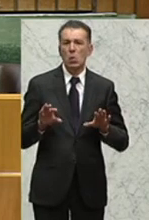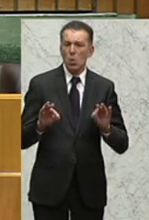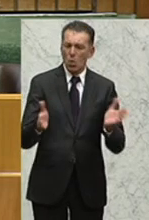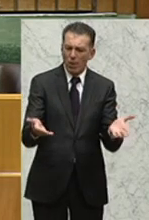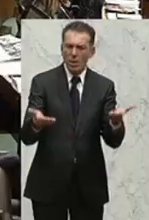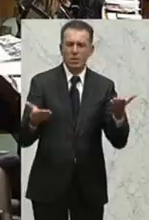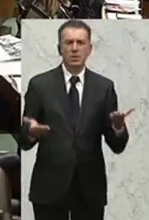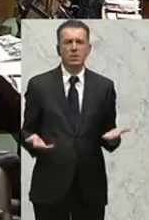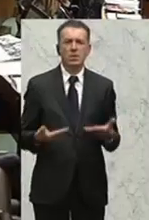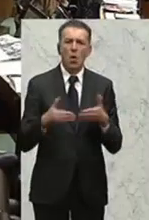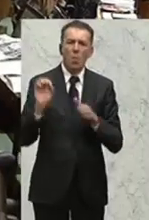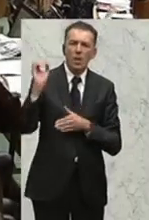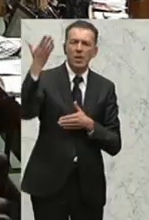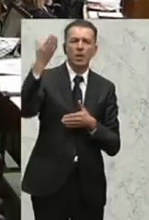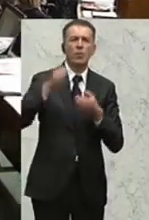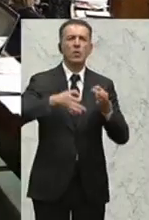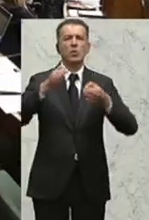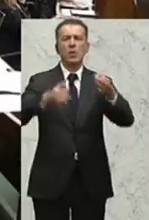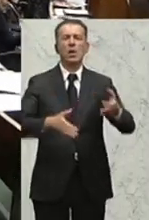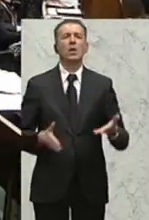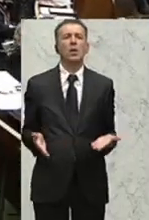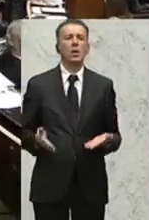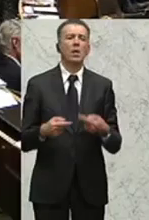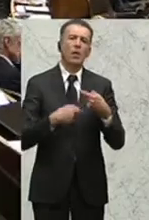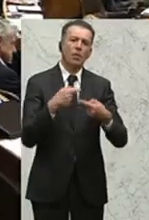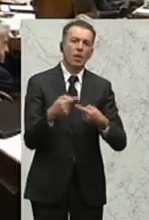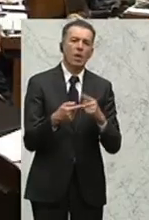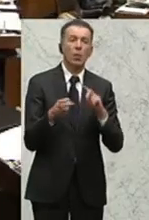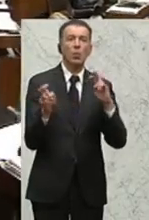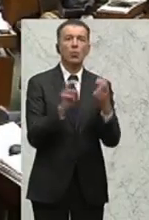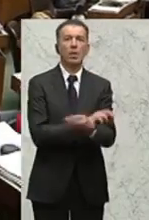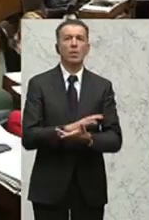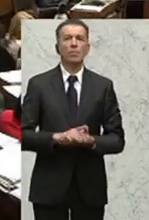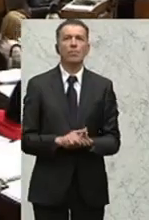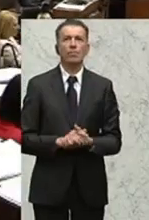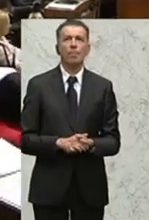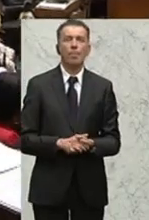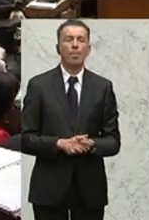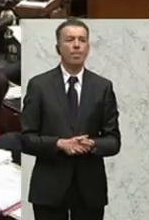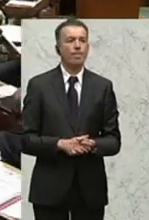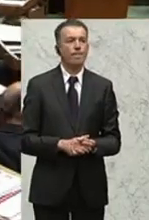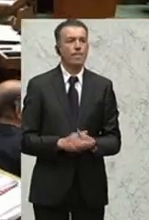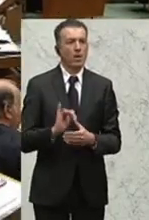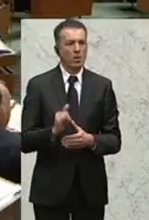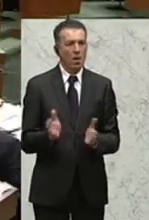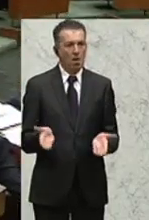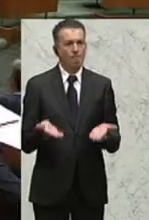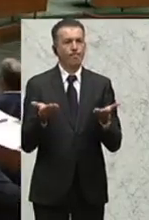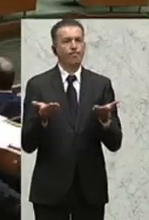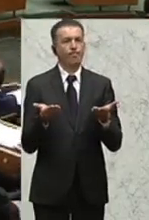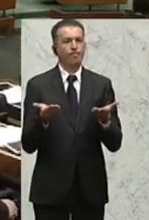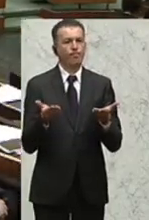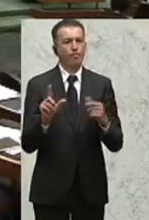was open innovation Strategie entwickeln und umsetzen W dafür ist gebe bitte ein